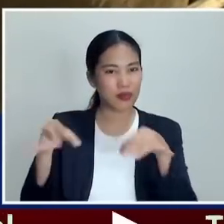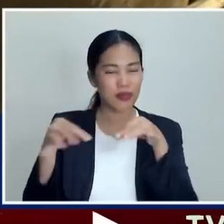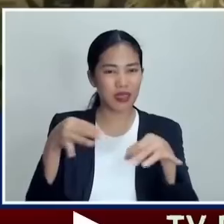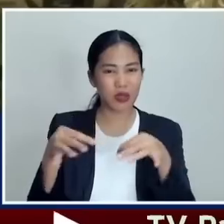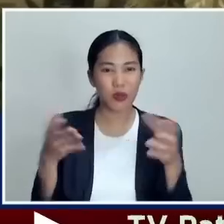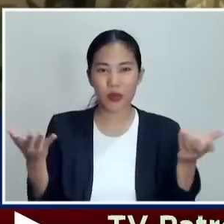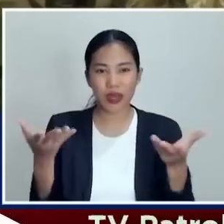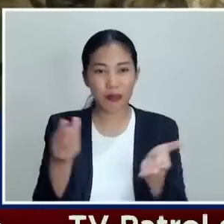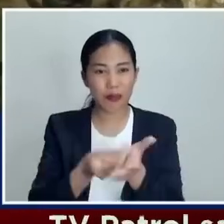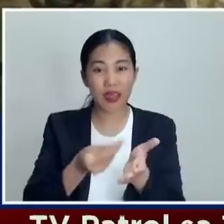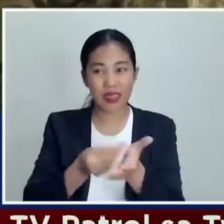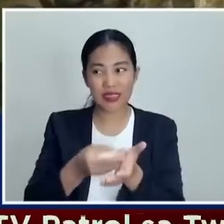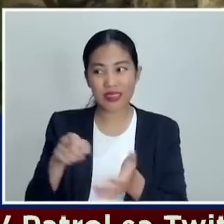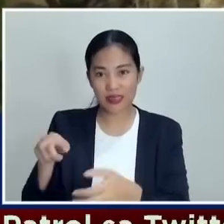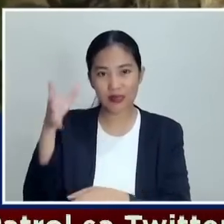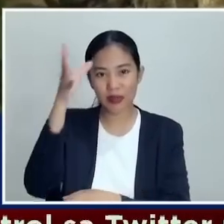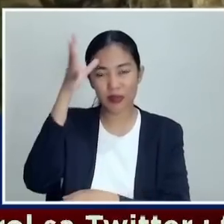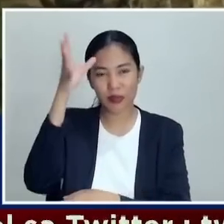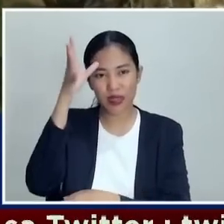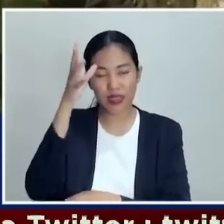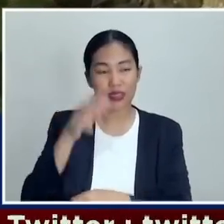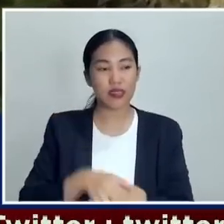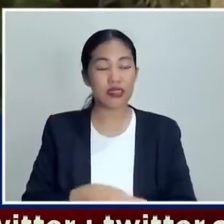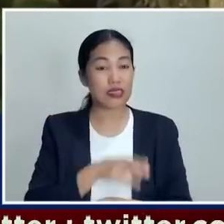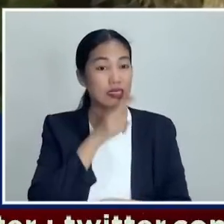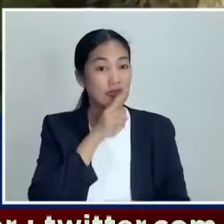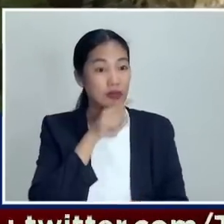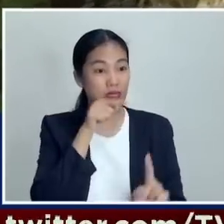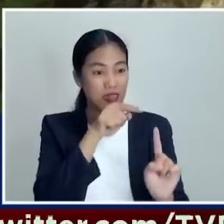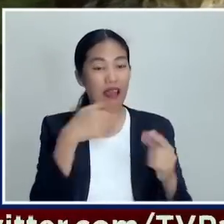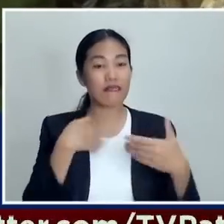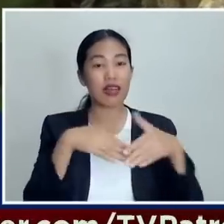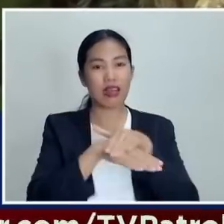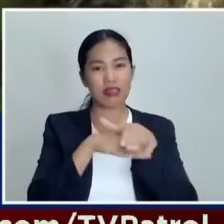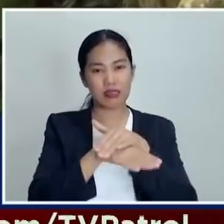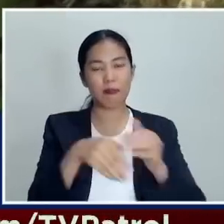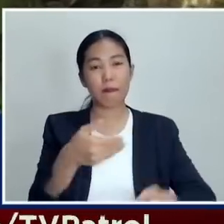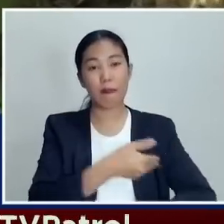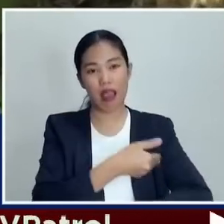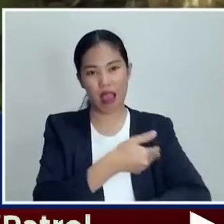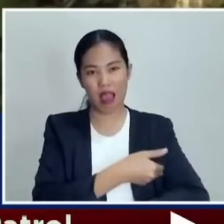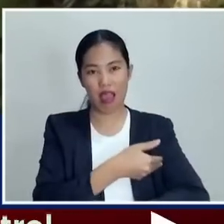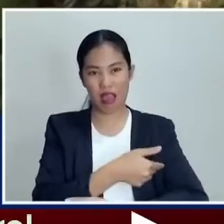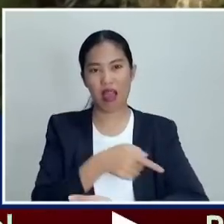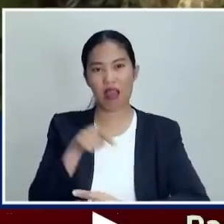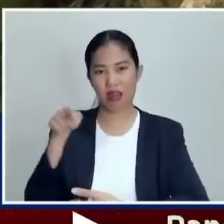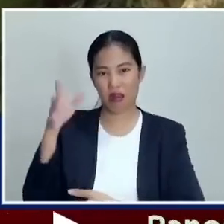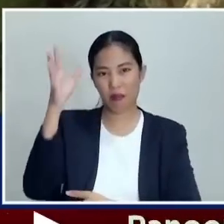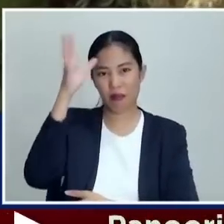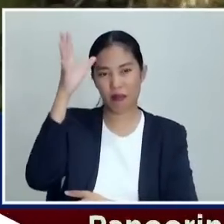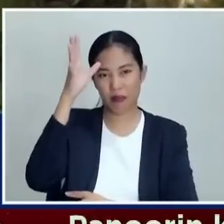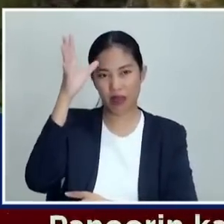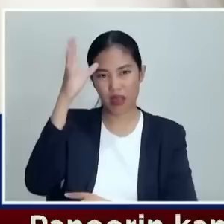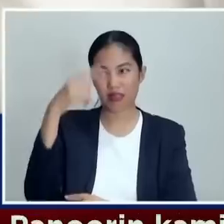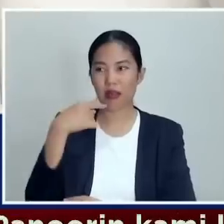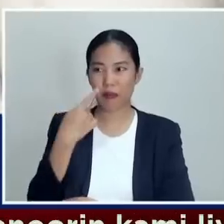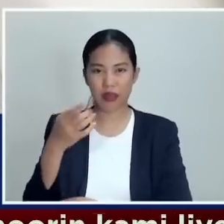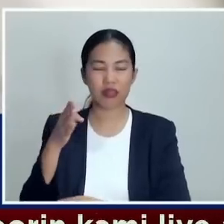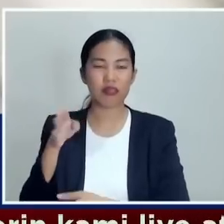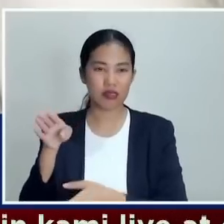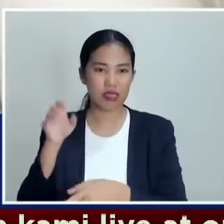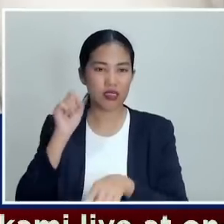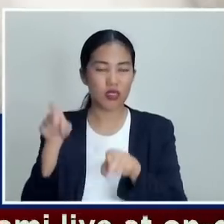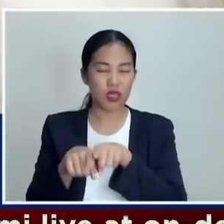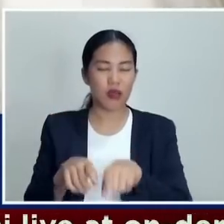pera ng ama. Ang suspect lang umano ang may access sa bank account ng biktima base sa pahayag ng isa sa mga kapatid nito.